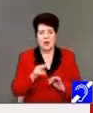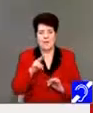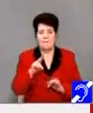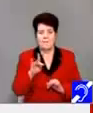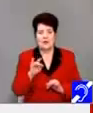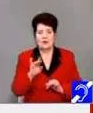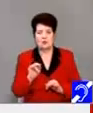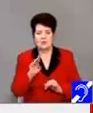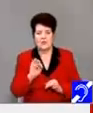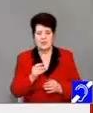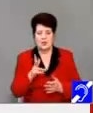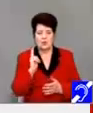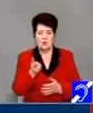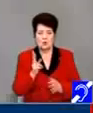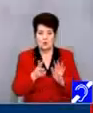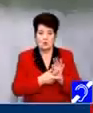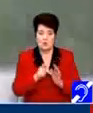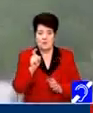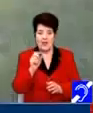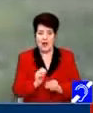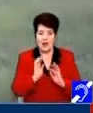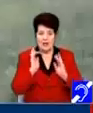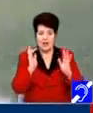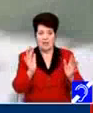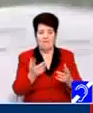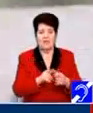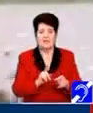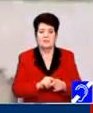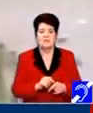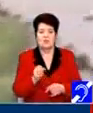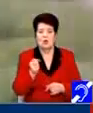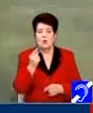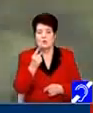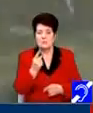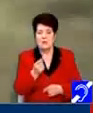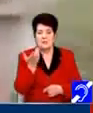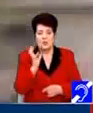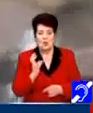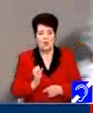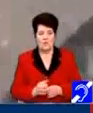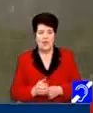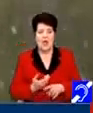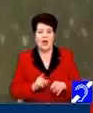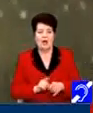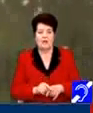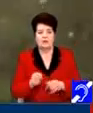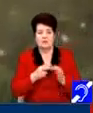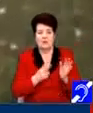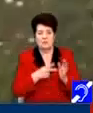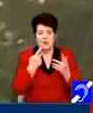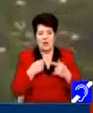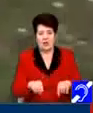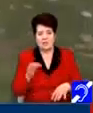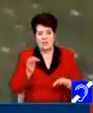Pârjolteni, grindin a distrus 28 de hectare de livezi și 11 hectare cu vie. Alte 70 de hectare de livezi au fost afectate